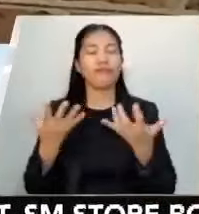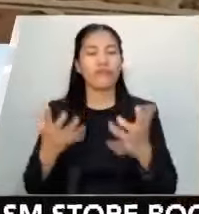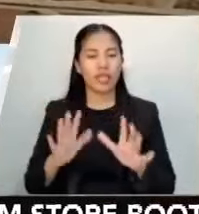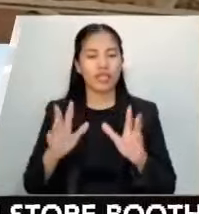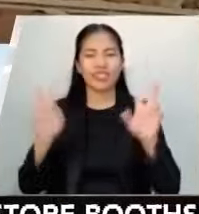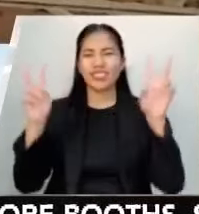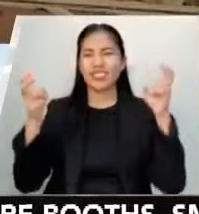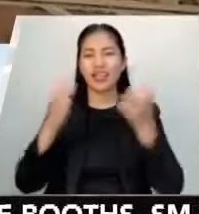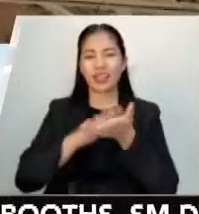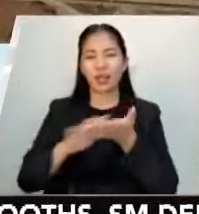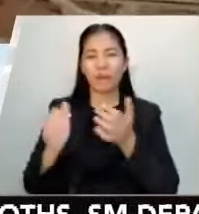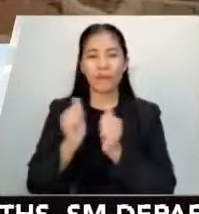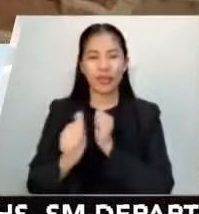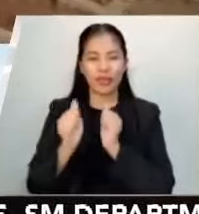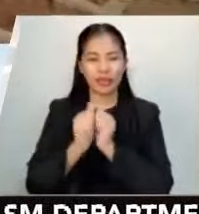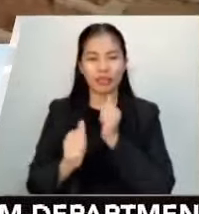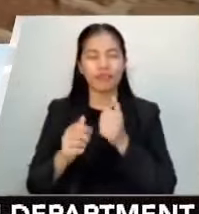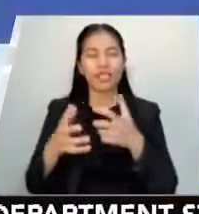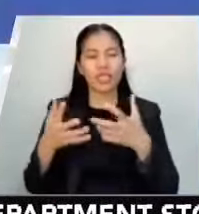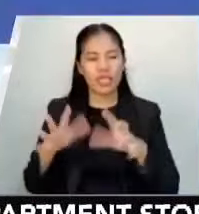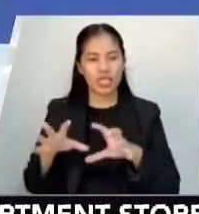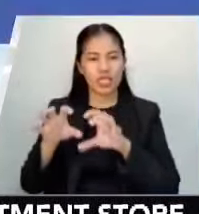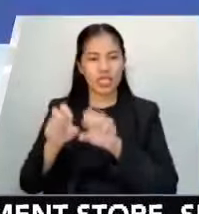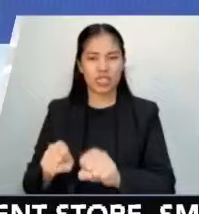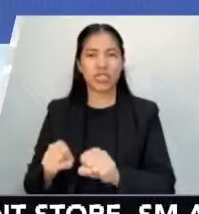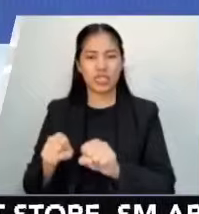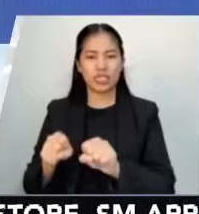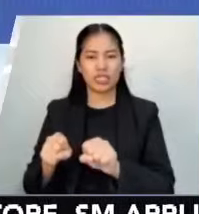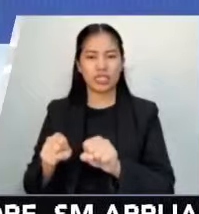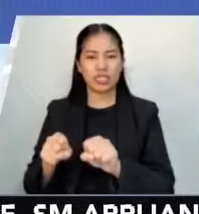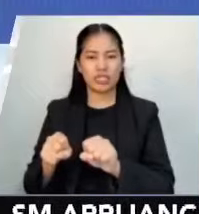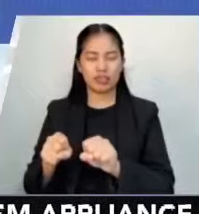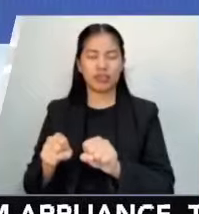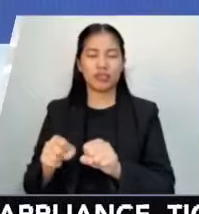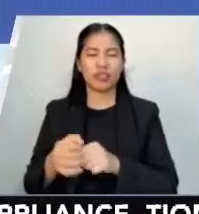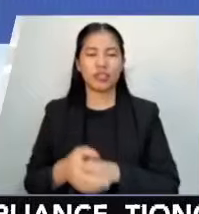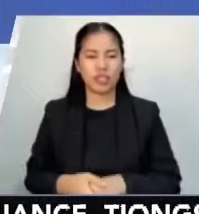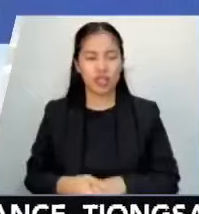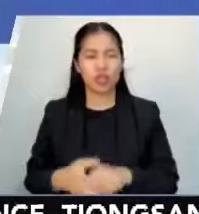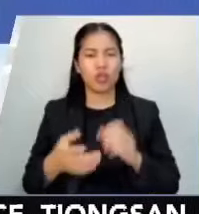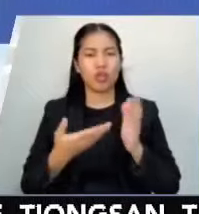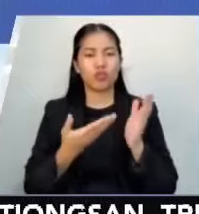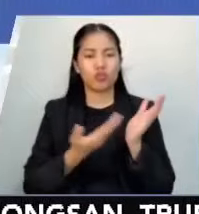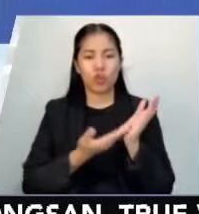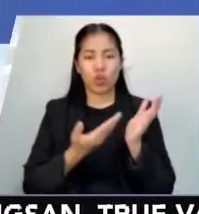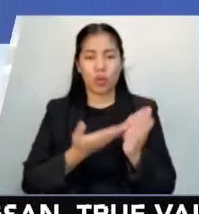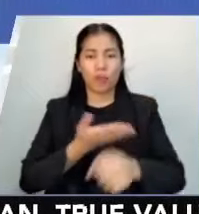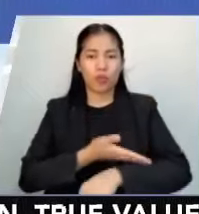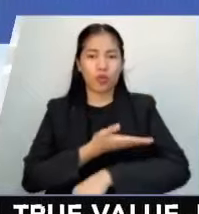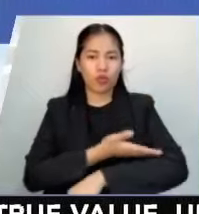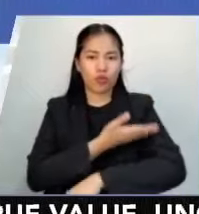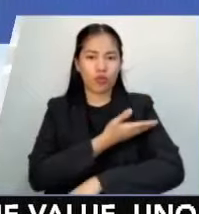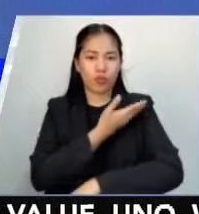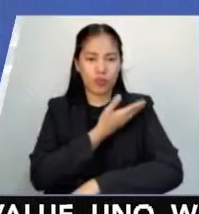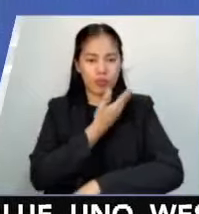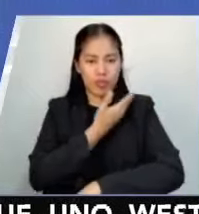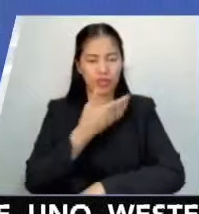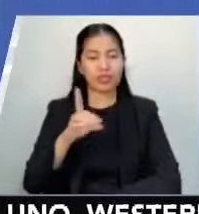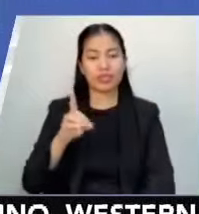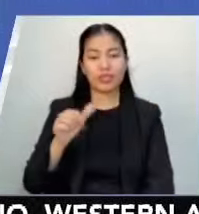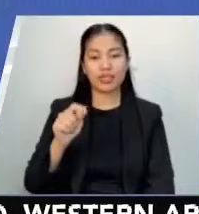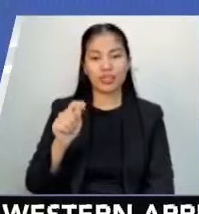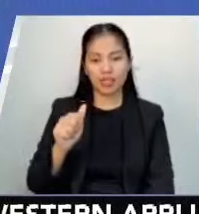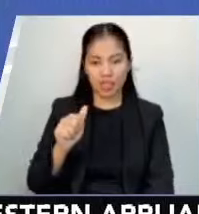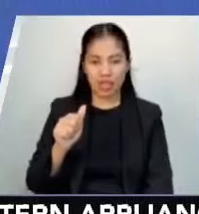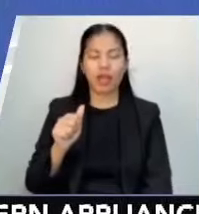sa ilegal na droga. Ayon sa Pangulo, nagpapakita ng improvement ang mga datos na ito sa kampanya ng gobyerno laban sa ilegal